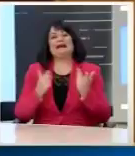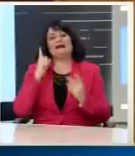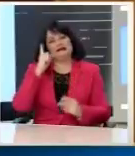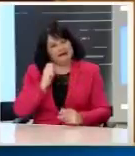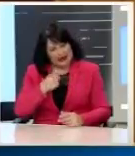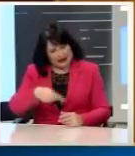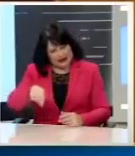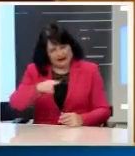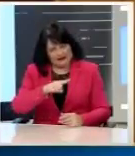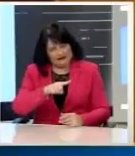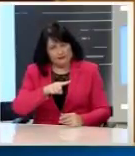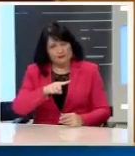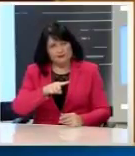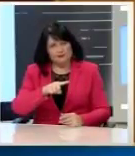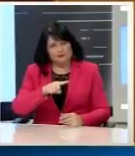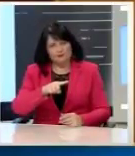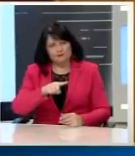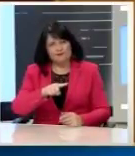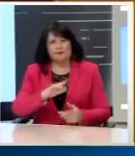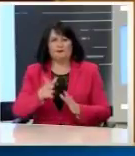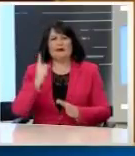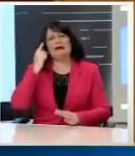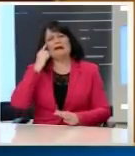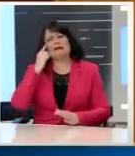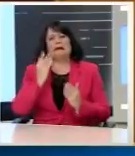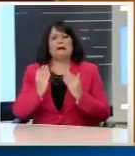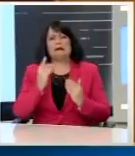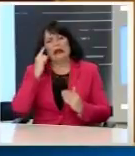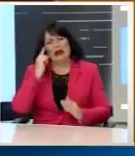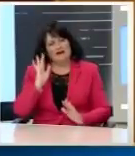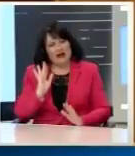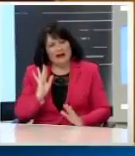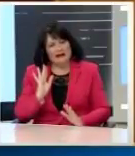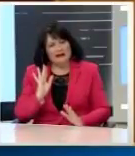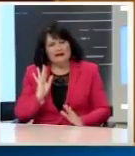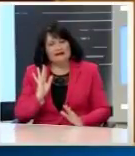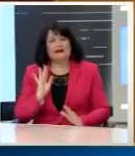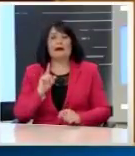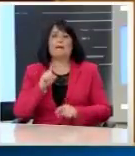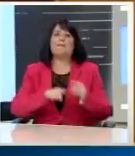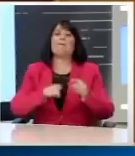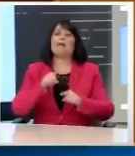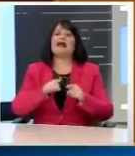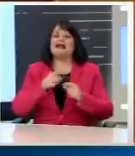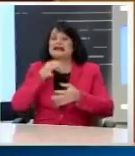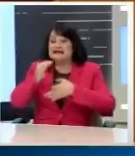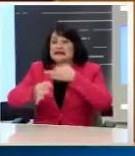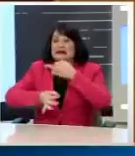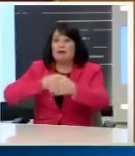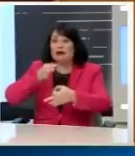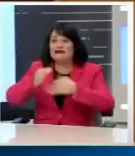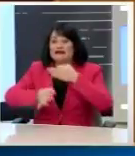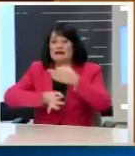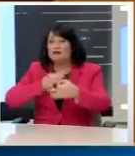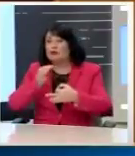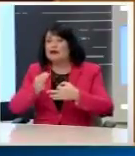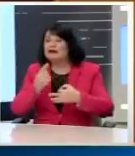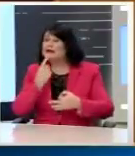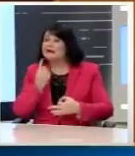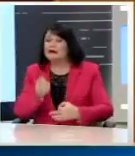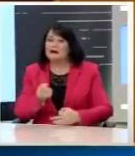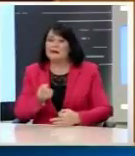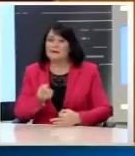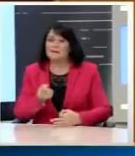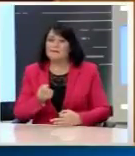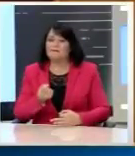γνωρίζετε ή μάλλον κατανοείτε αυτό που κάποιοι εκ των συμβούλων σας μάλλον σας λένε,